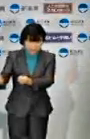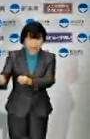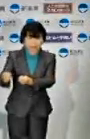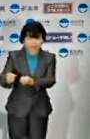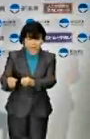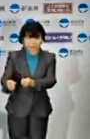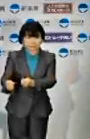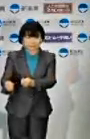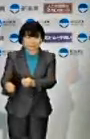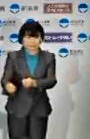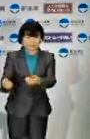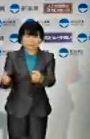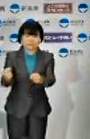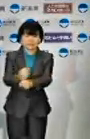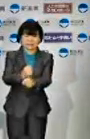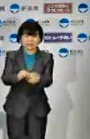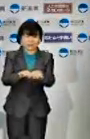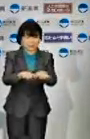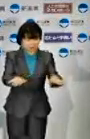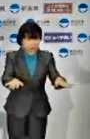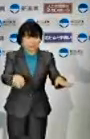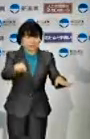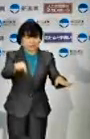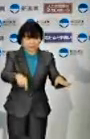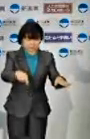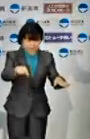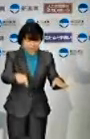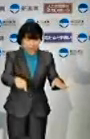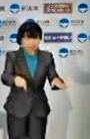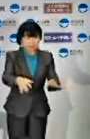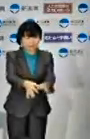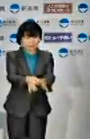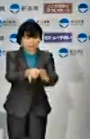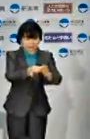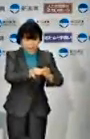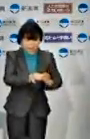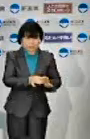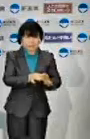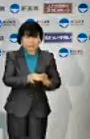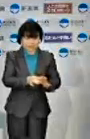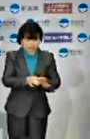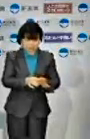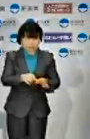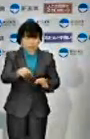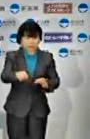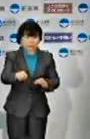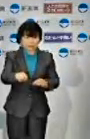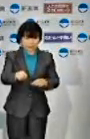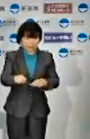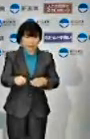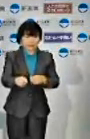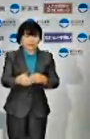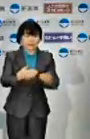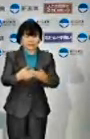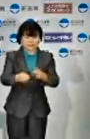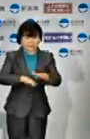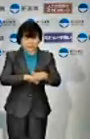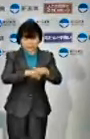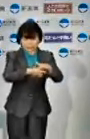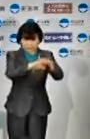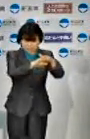りまして、まあ、その事業再生等を通じて、培った得られた知見がノウハウがです